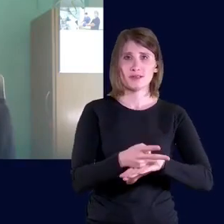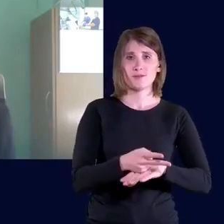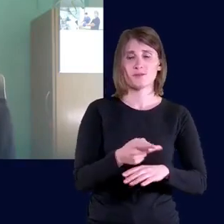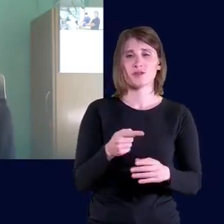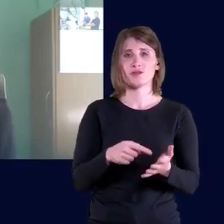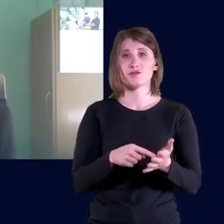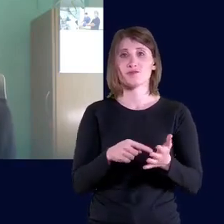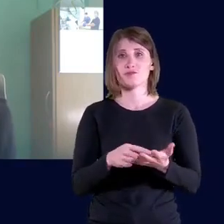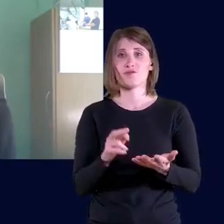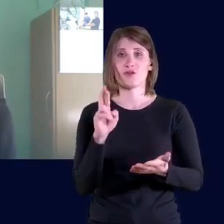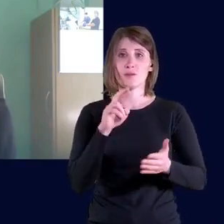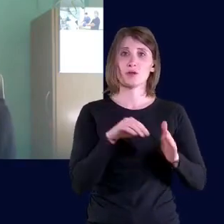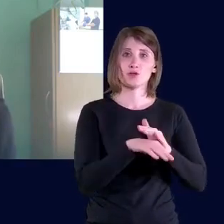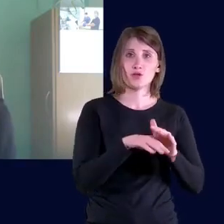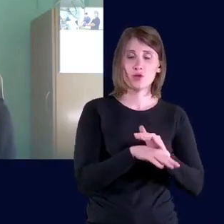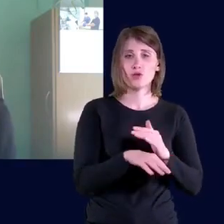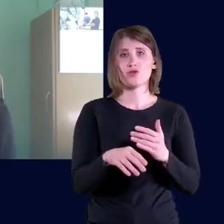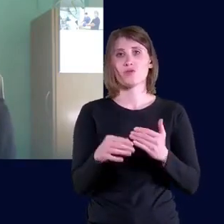albo